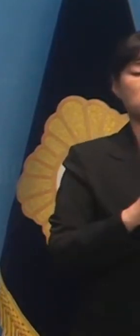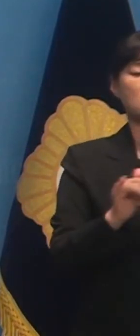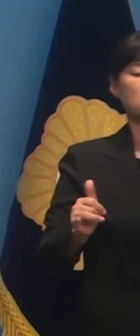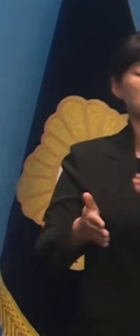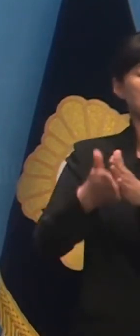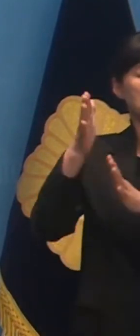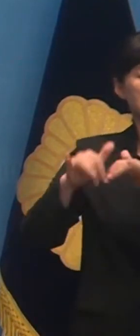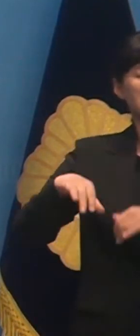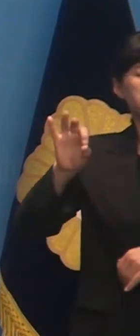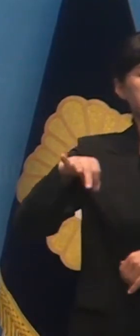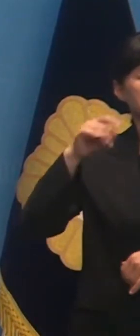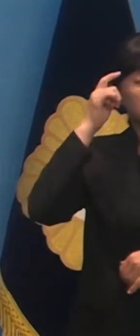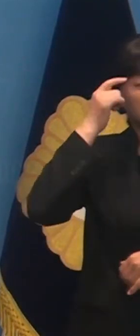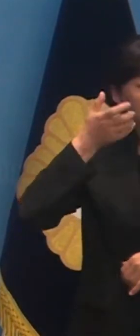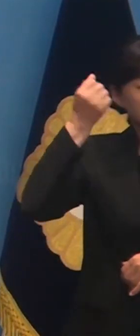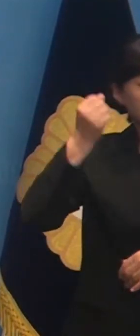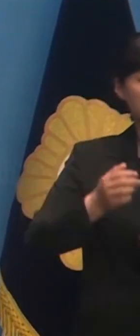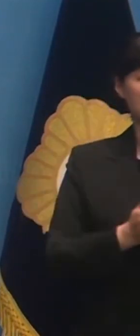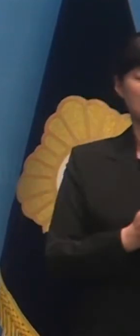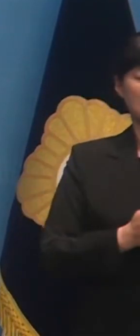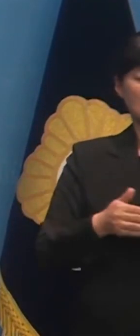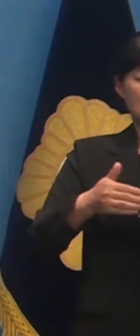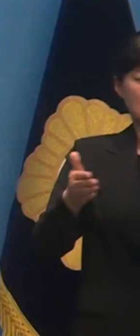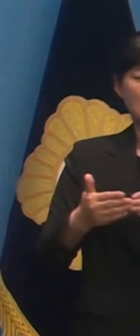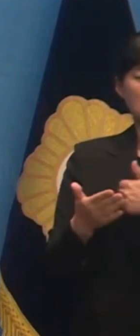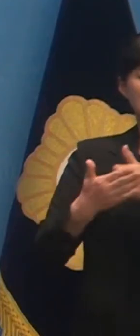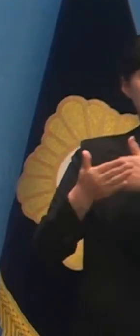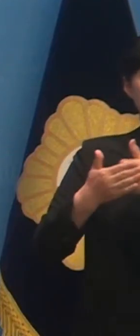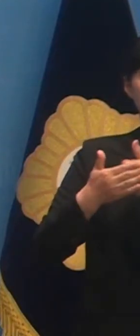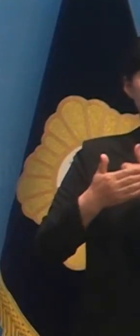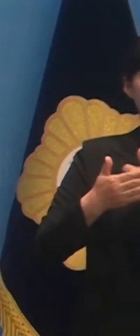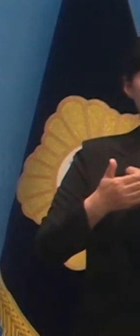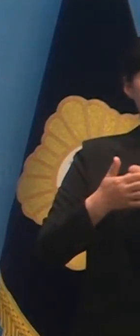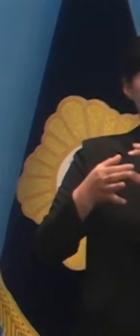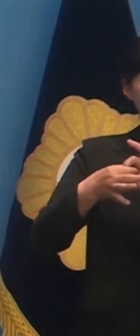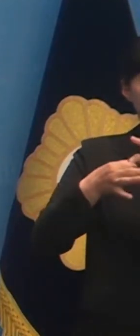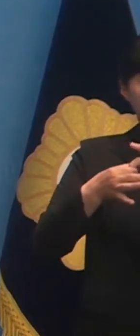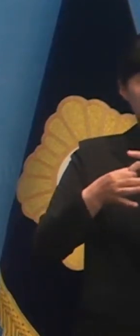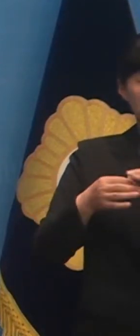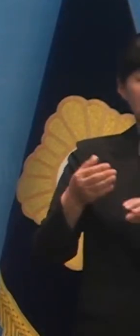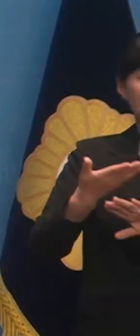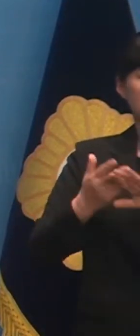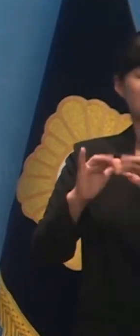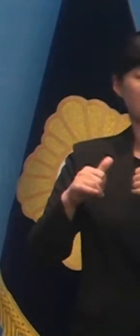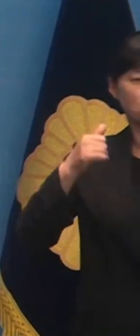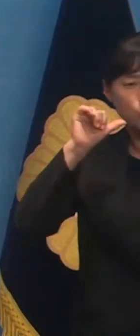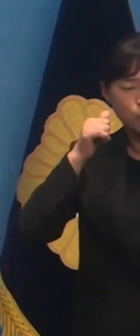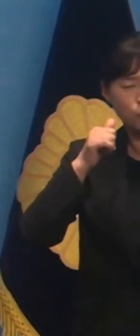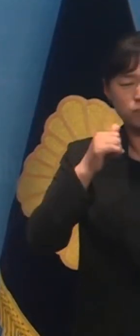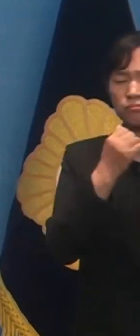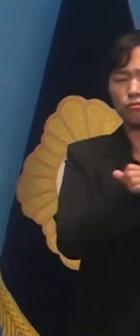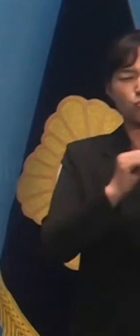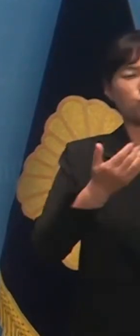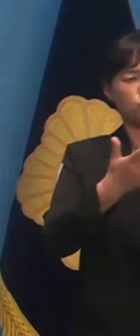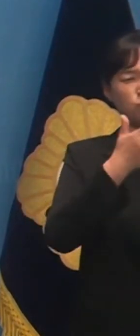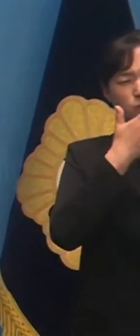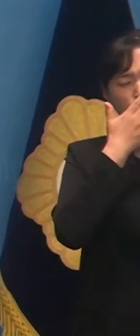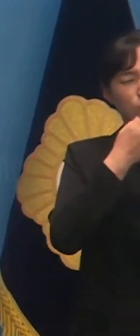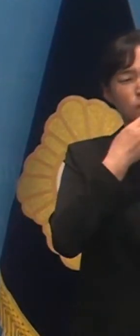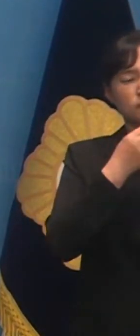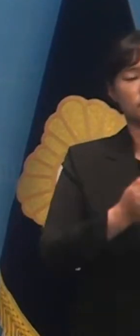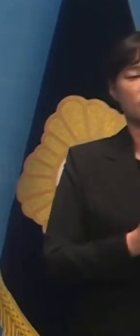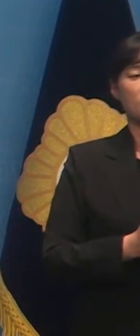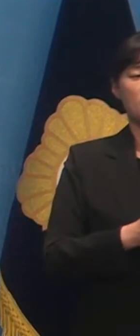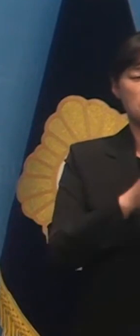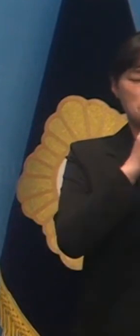하찮게 여기고 정당 지지 여부로 사람을 조롱하는 태도는 결코 용납할 수 없습니다.